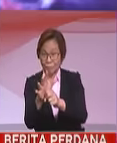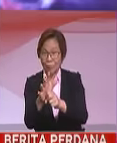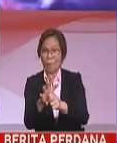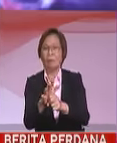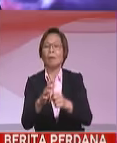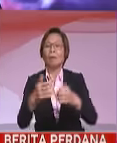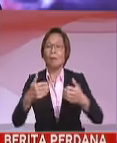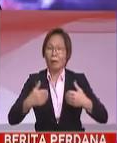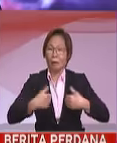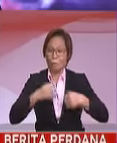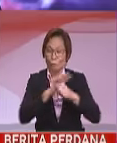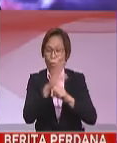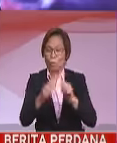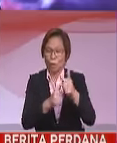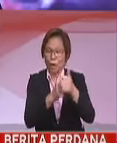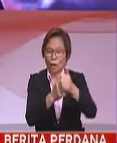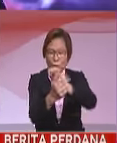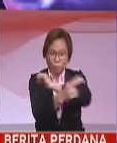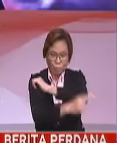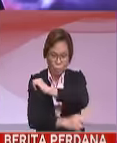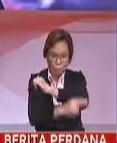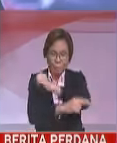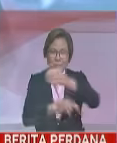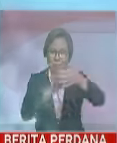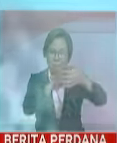kes positif harian mengikut negeri-negeri.